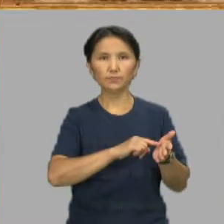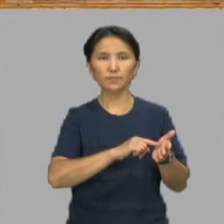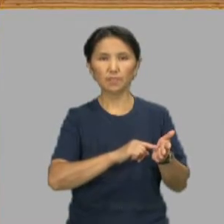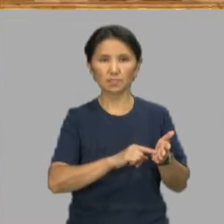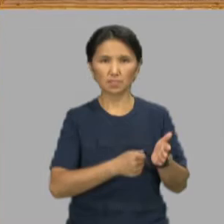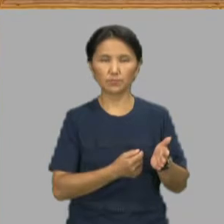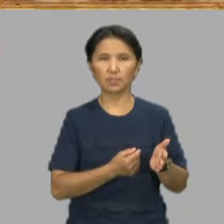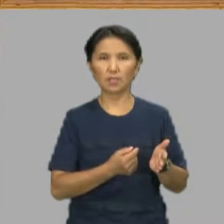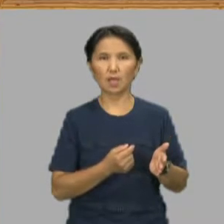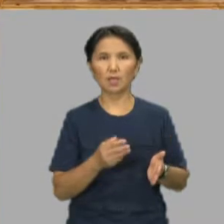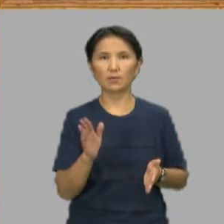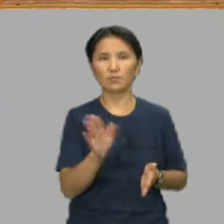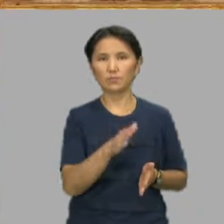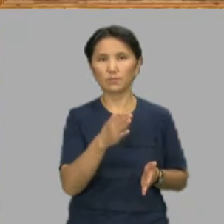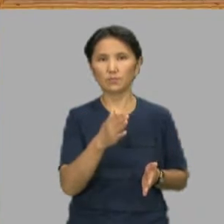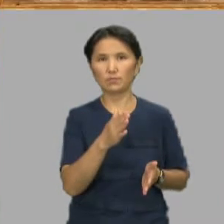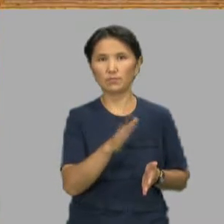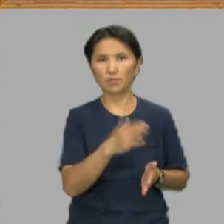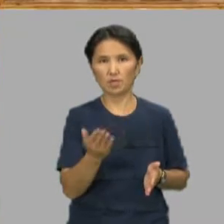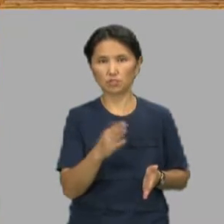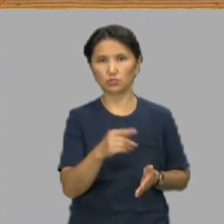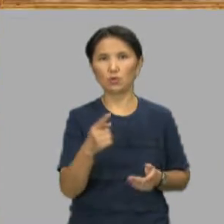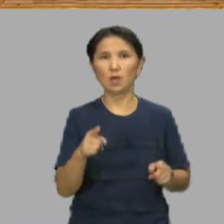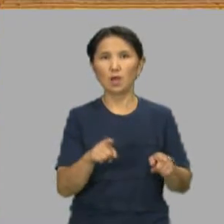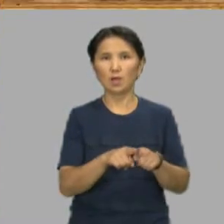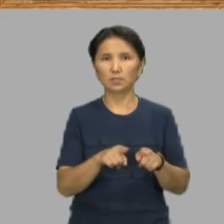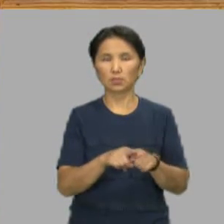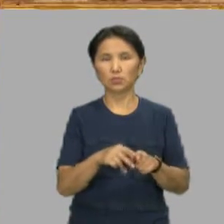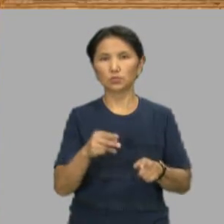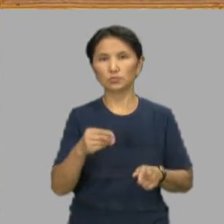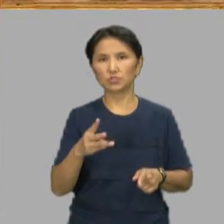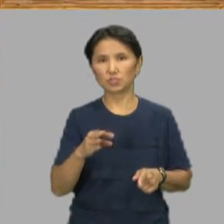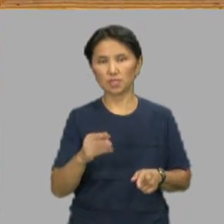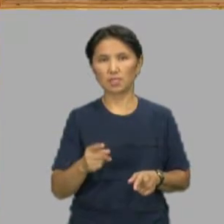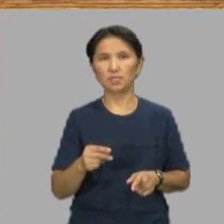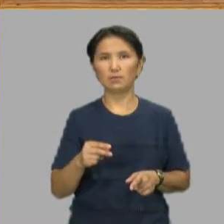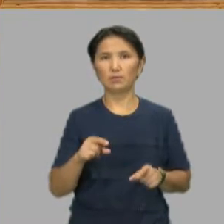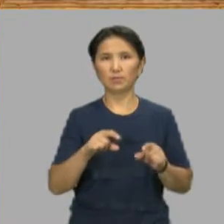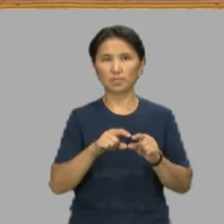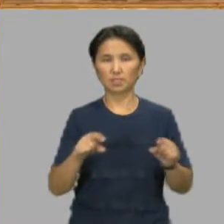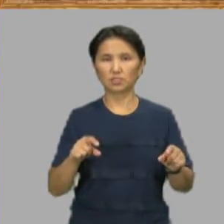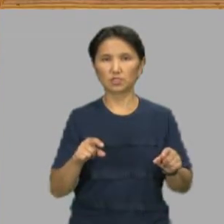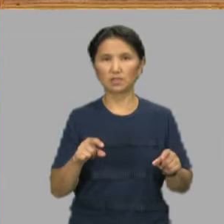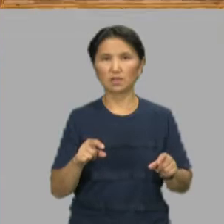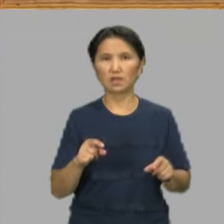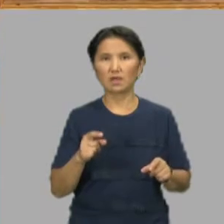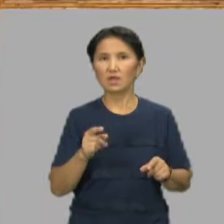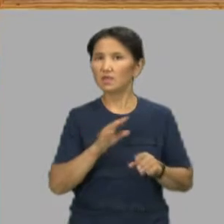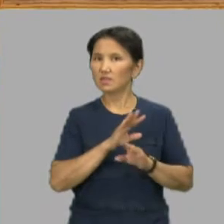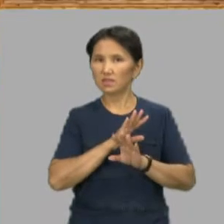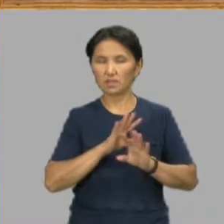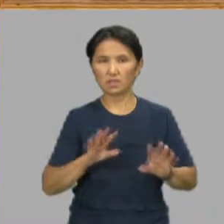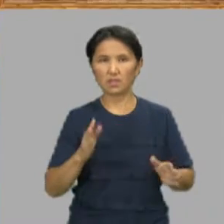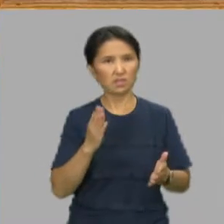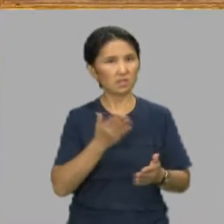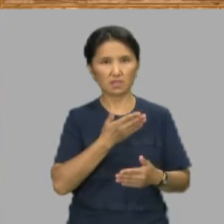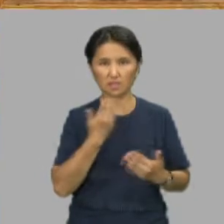Запятая между однородными членами предложения не ставится, если